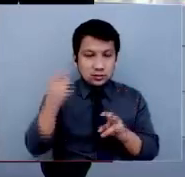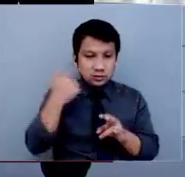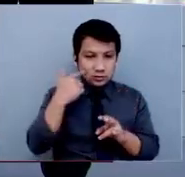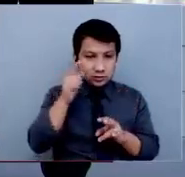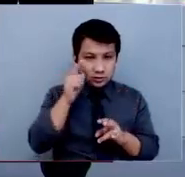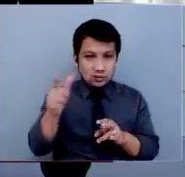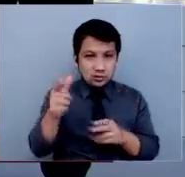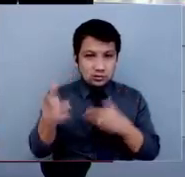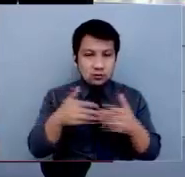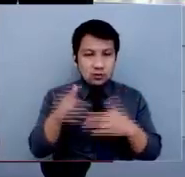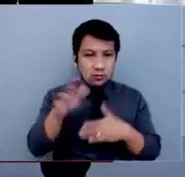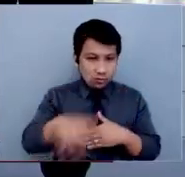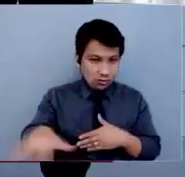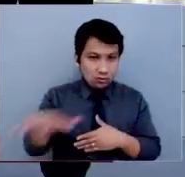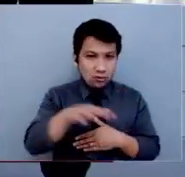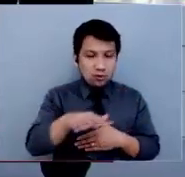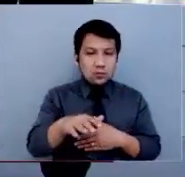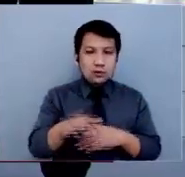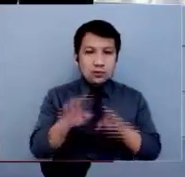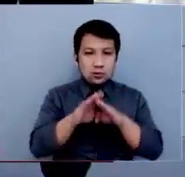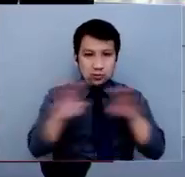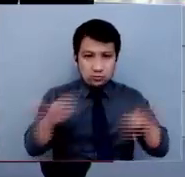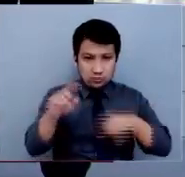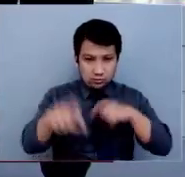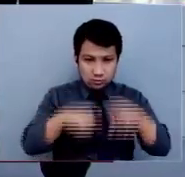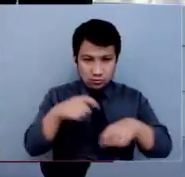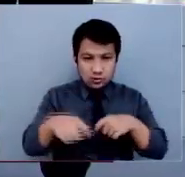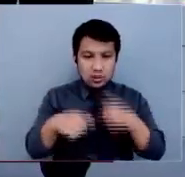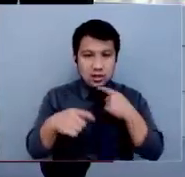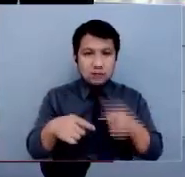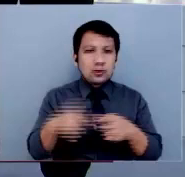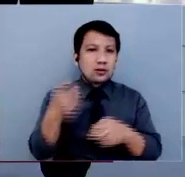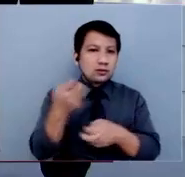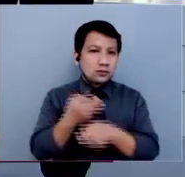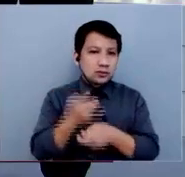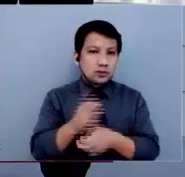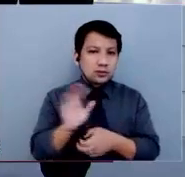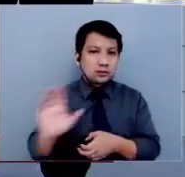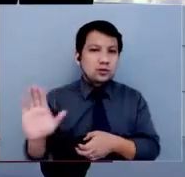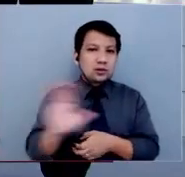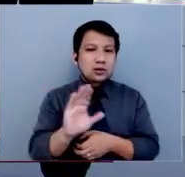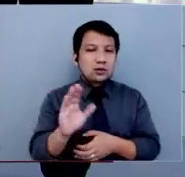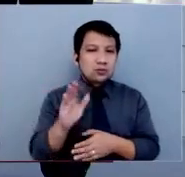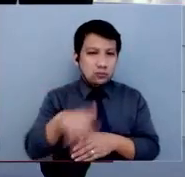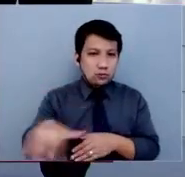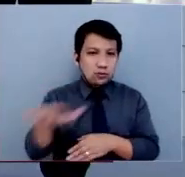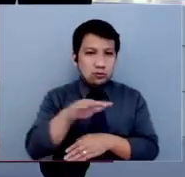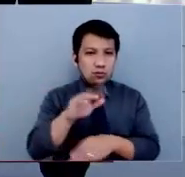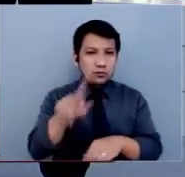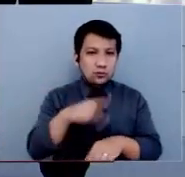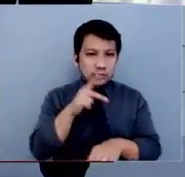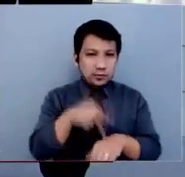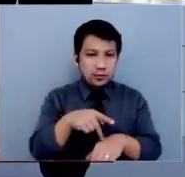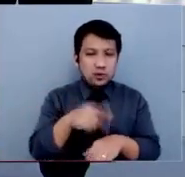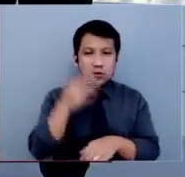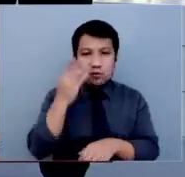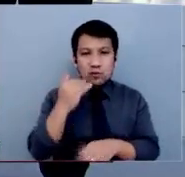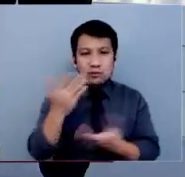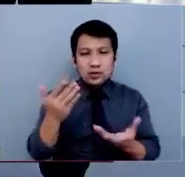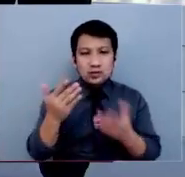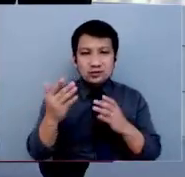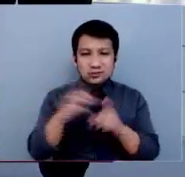halos lahat daw ng open pit mines ay nagiging pahirap lamang sa buong bansa. Dahil sa epekto sa